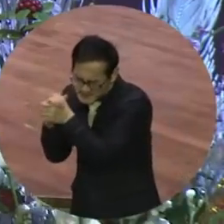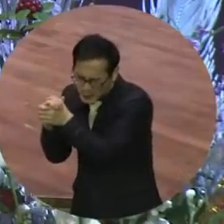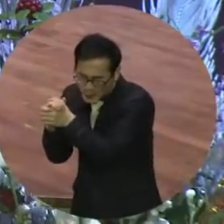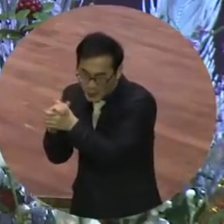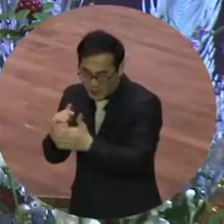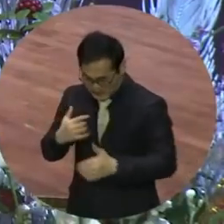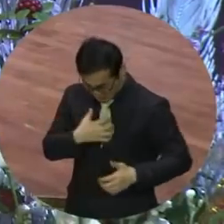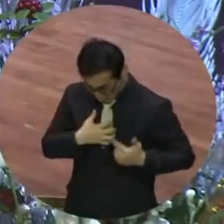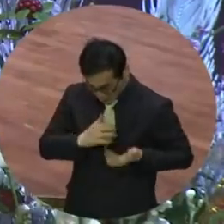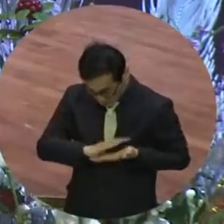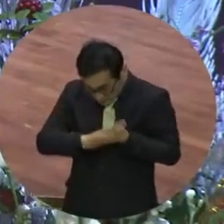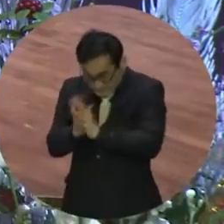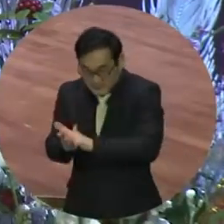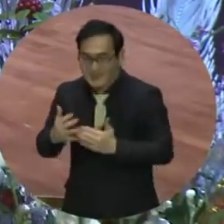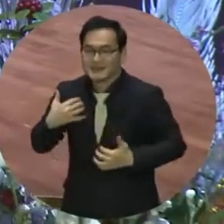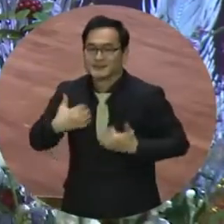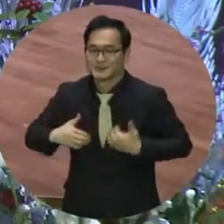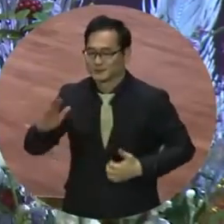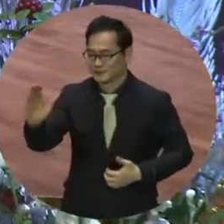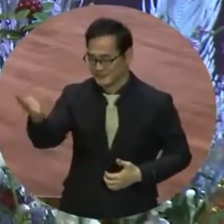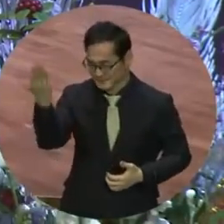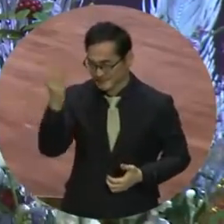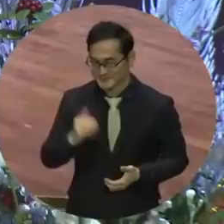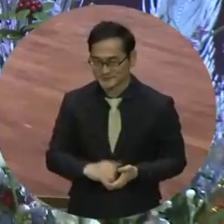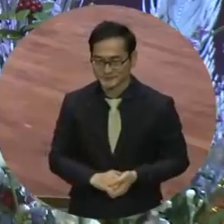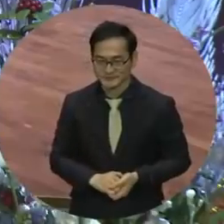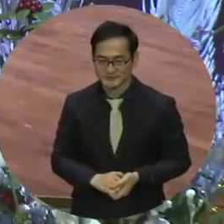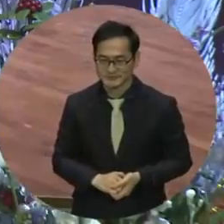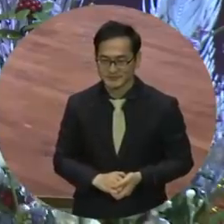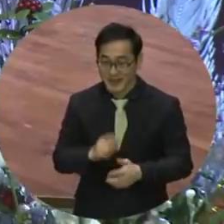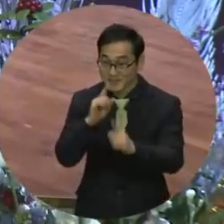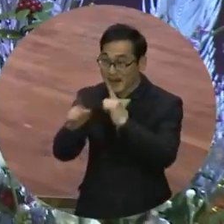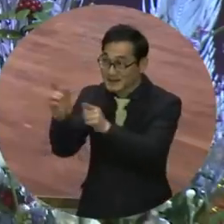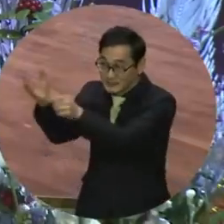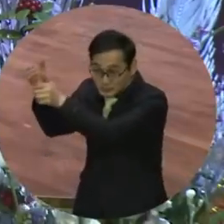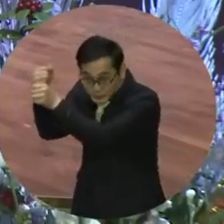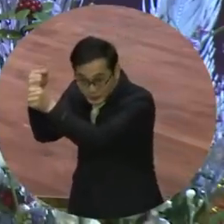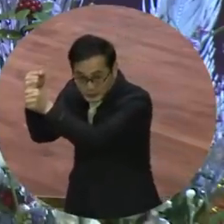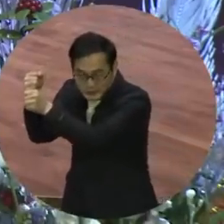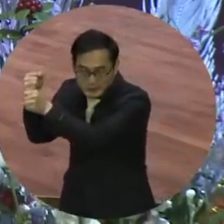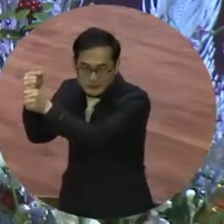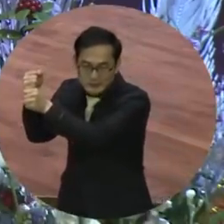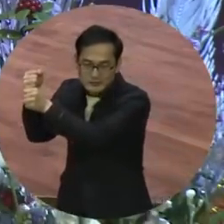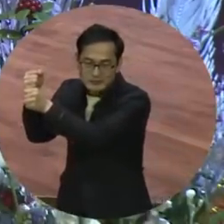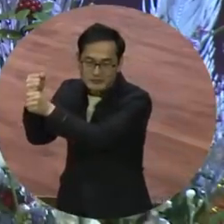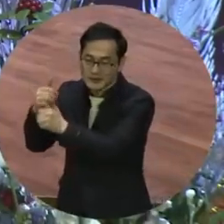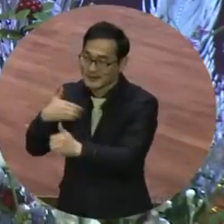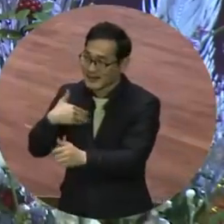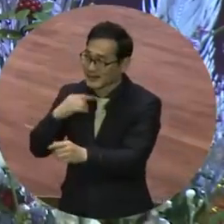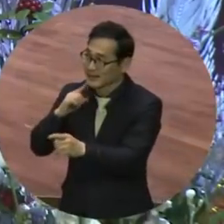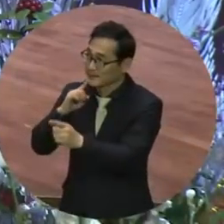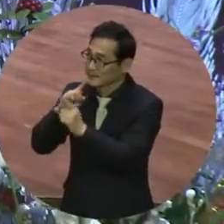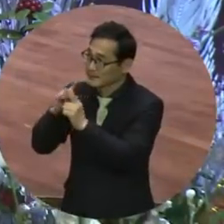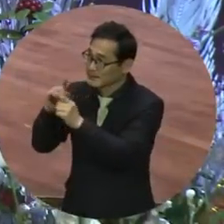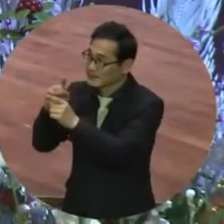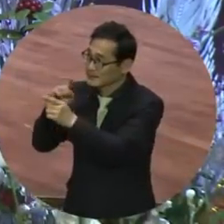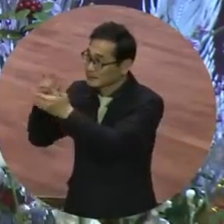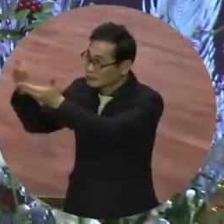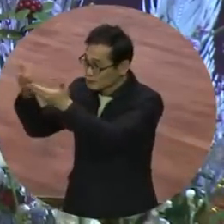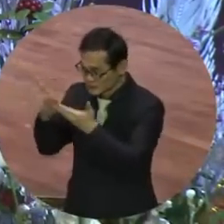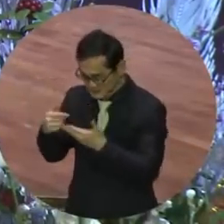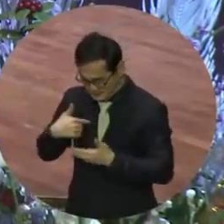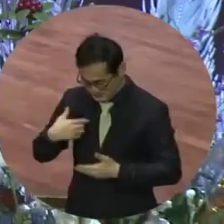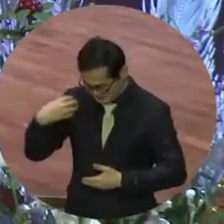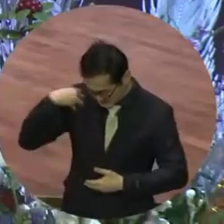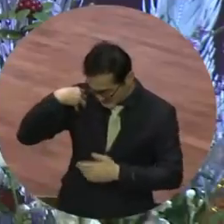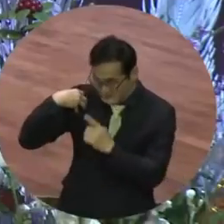말씀 붙잡고 이런 영적 전화 회복 또 역전 인생을 살면서 내게 주신 직분을 충실히 감당해서